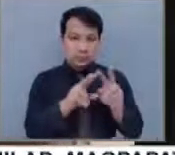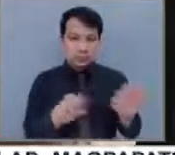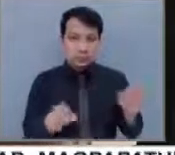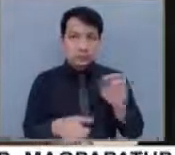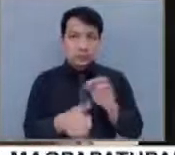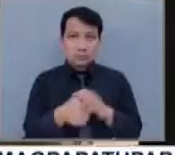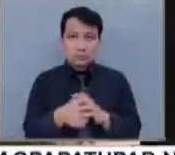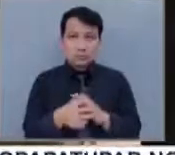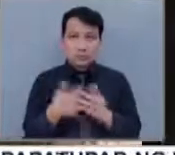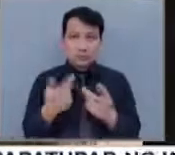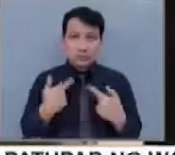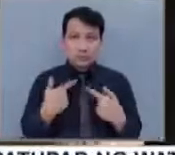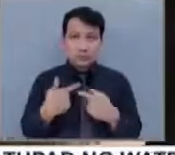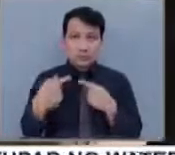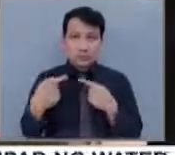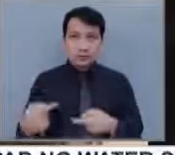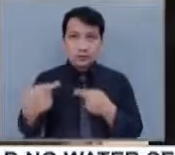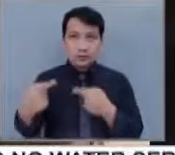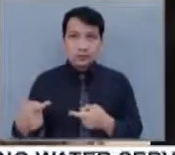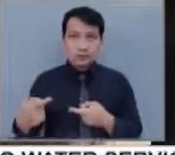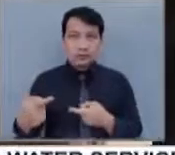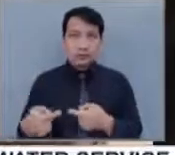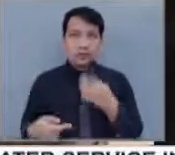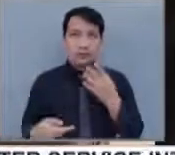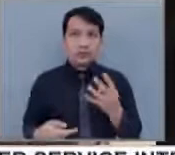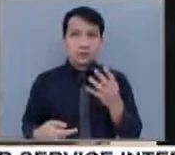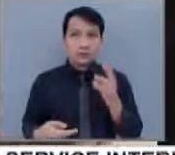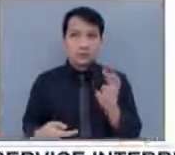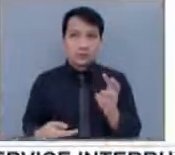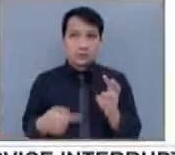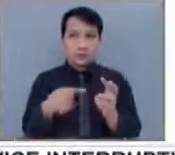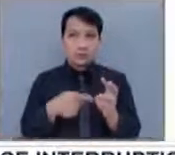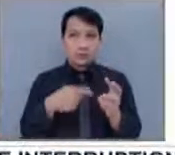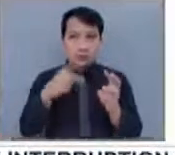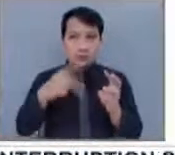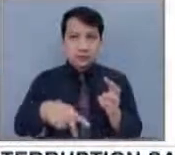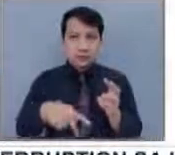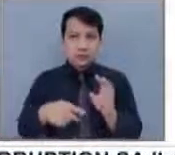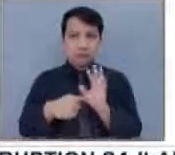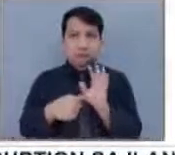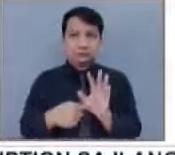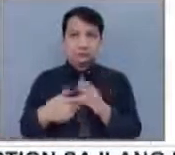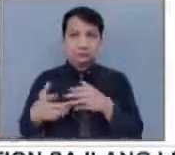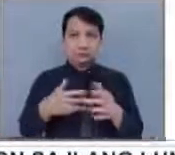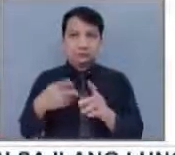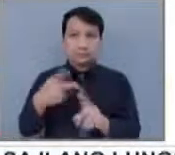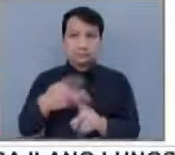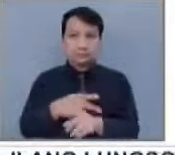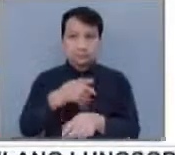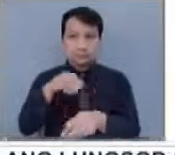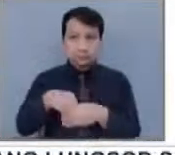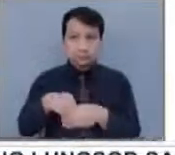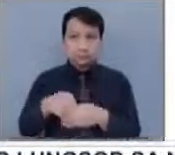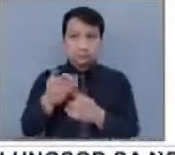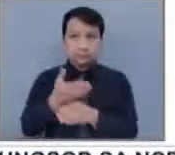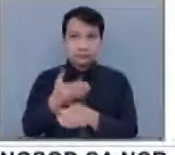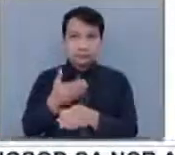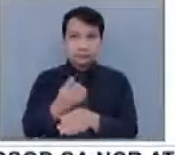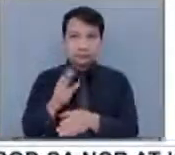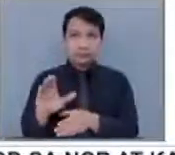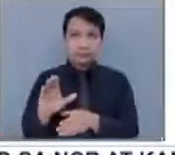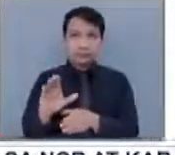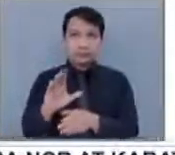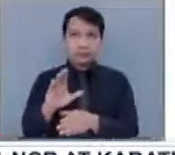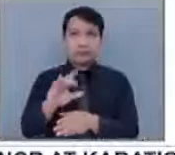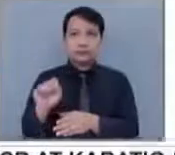nagkaroon muna ng pagtatalo ang 46 na taong gulang na suspect at ang mga biktima sa loob ng sasakyan sa Battery Street